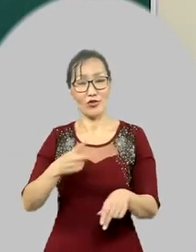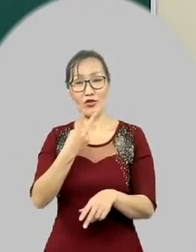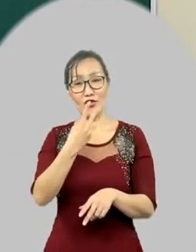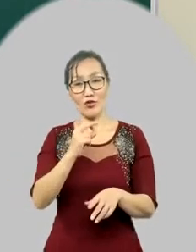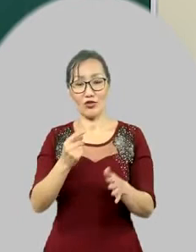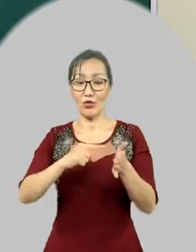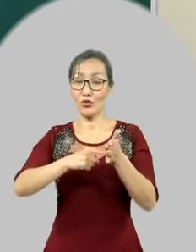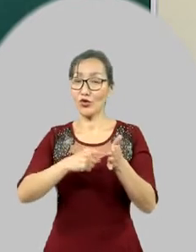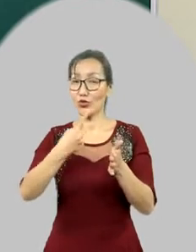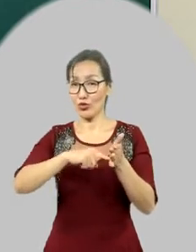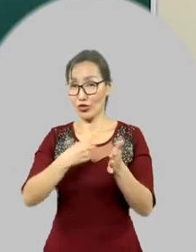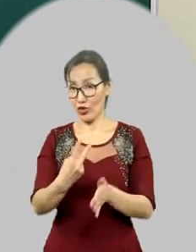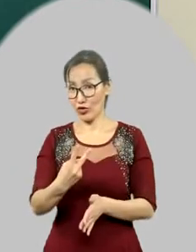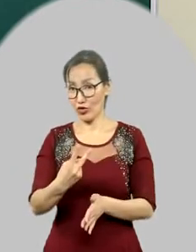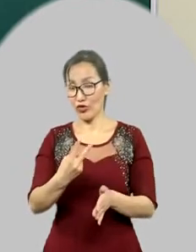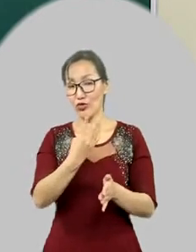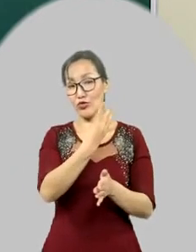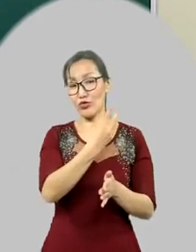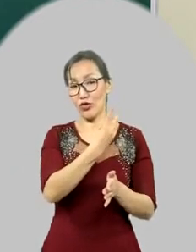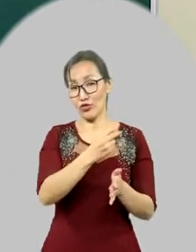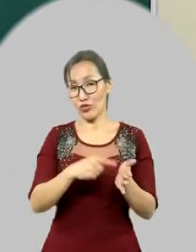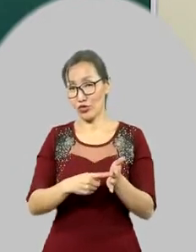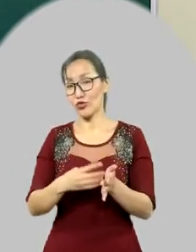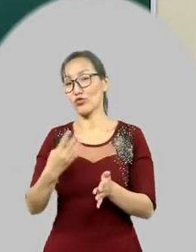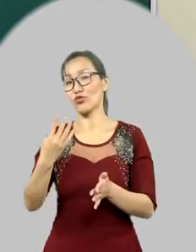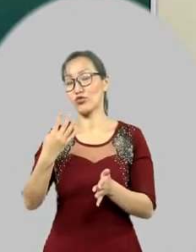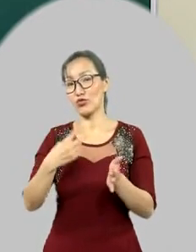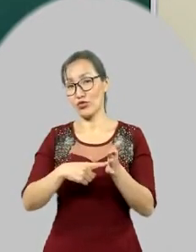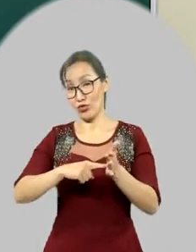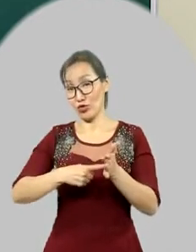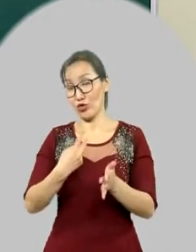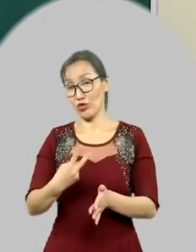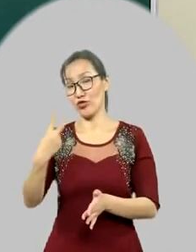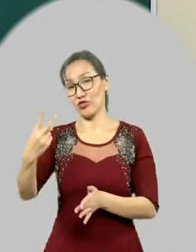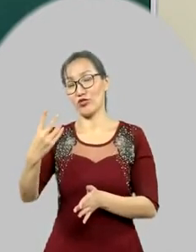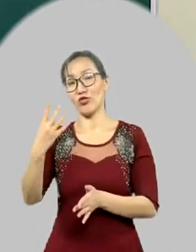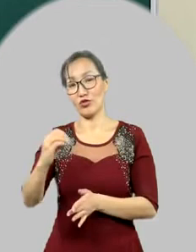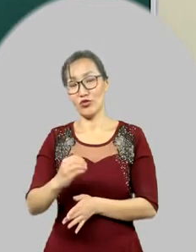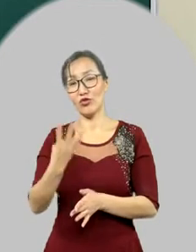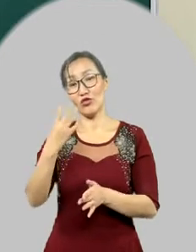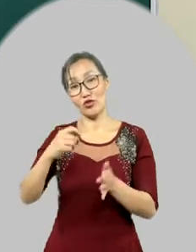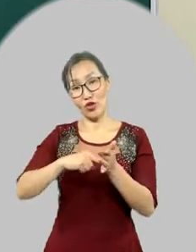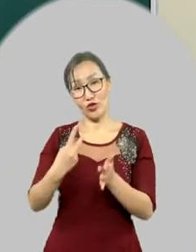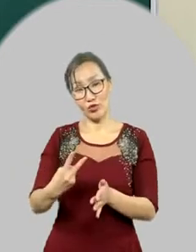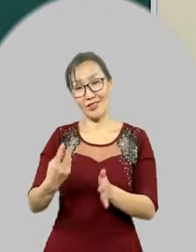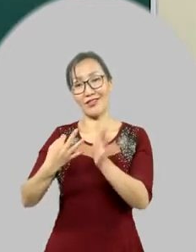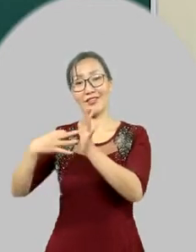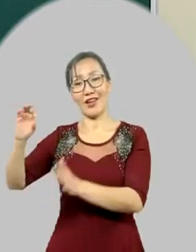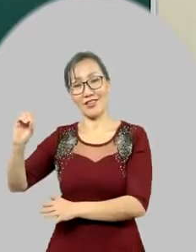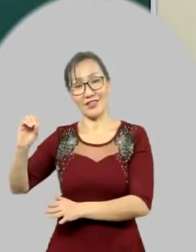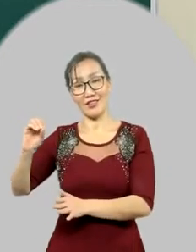40 80 гэдэг маань мөн 40-ыг 2 дахин ихсгсэн байна. За 80 160